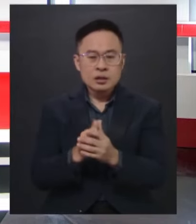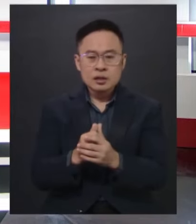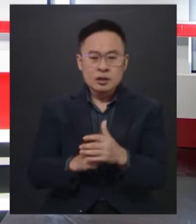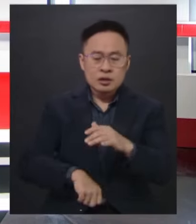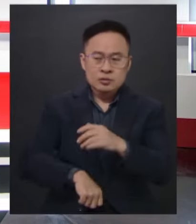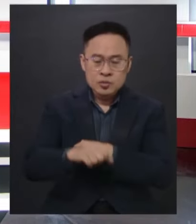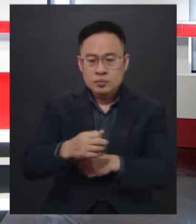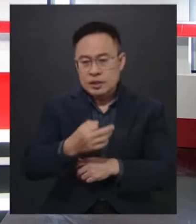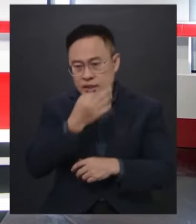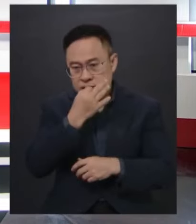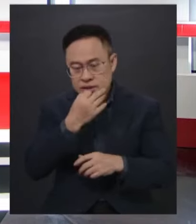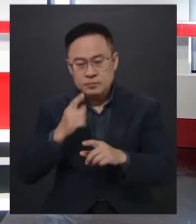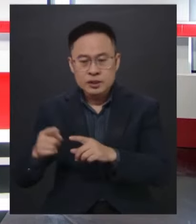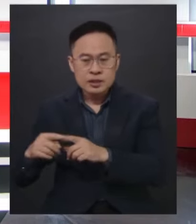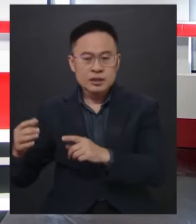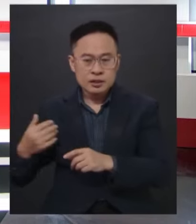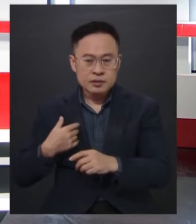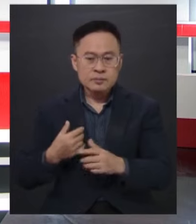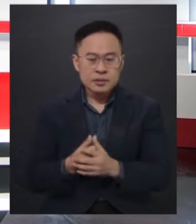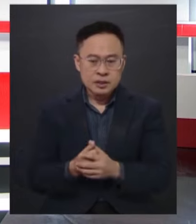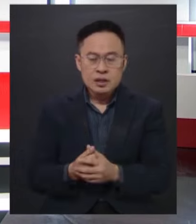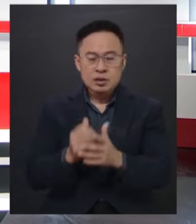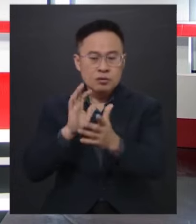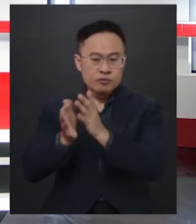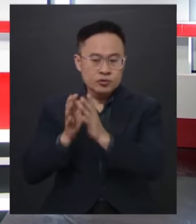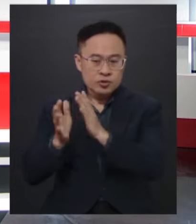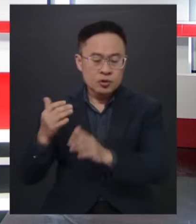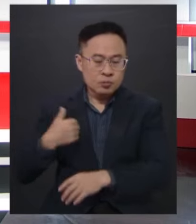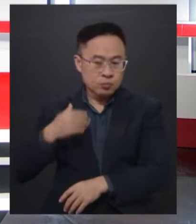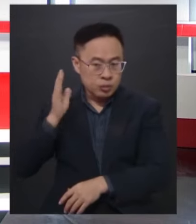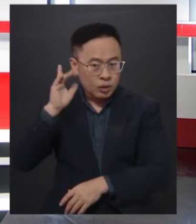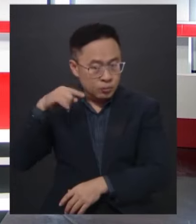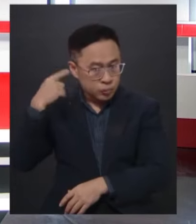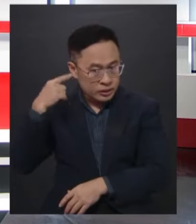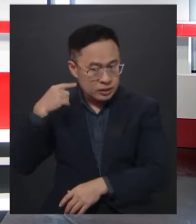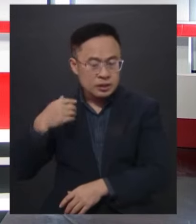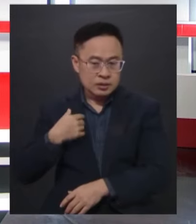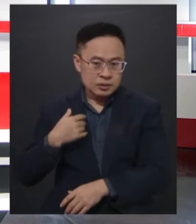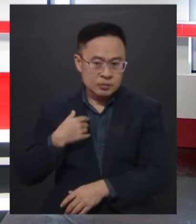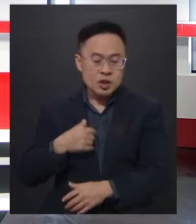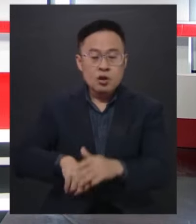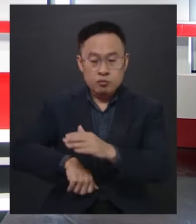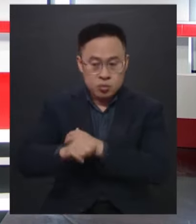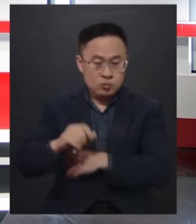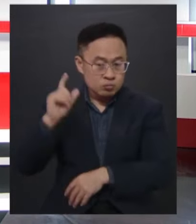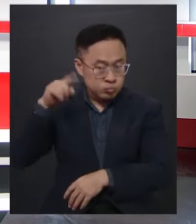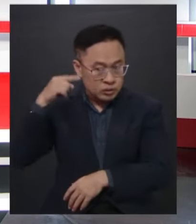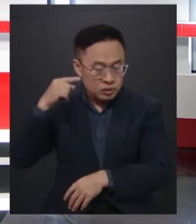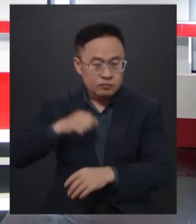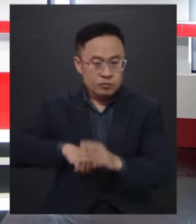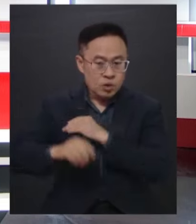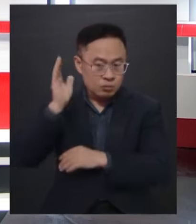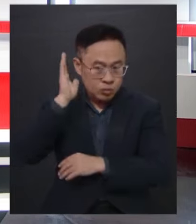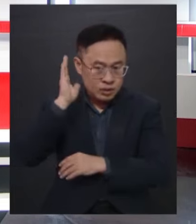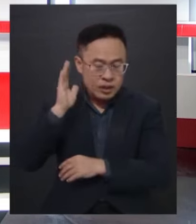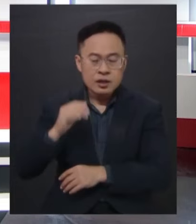นะคะอย่าง PT สตูล FC อีกแล้วก็ฟุตซอลอย่างที่เราได้รายงานกันไปนะคะฟุตบอลหญิง ใช่มี ฟุตซอลด้วย ฟุตซอลช